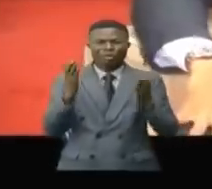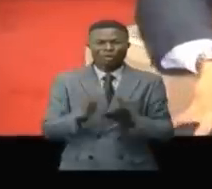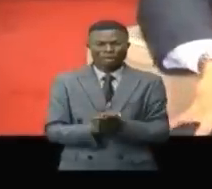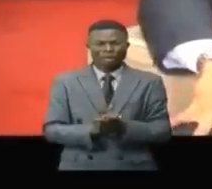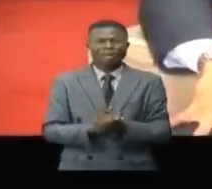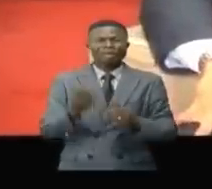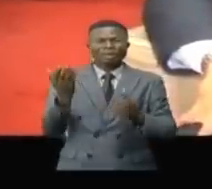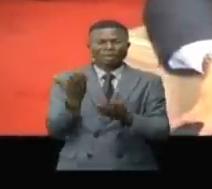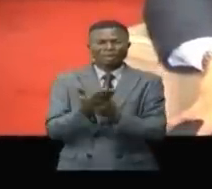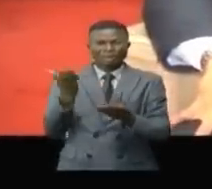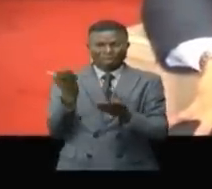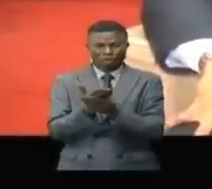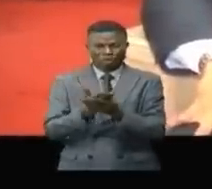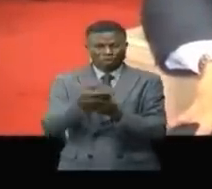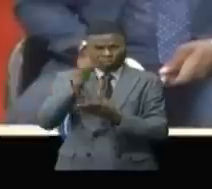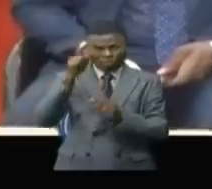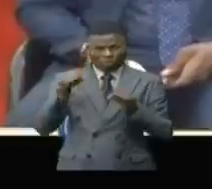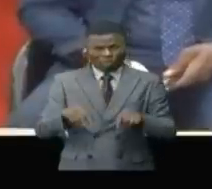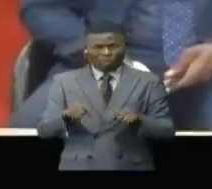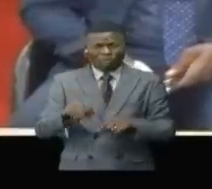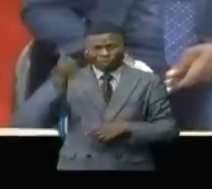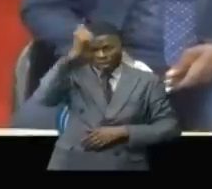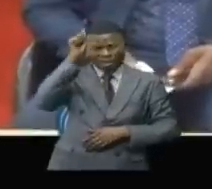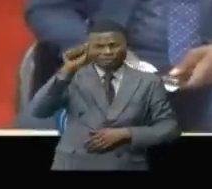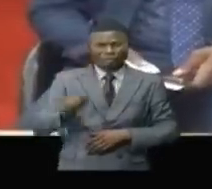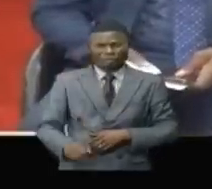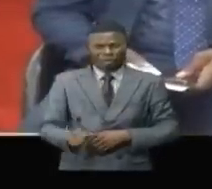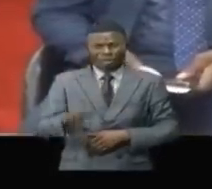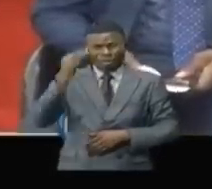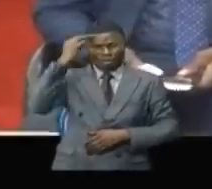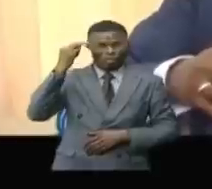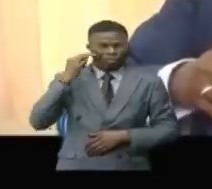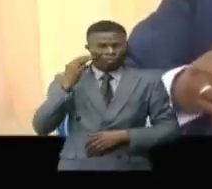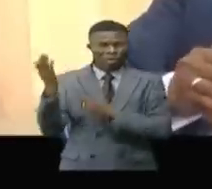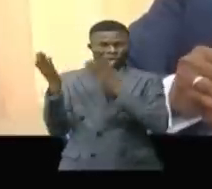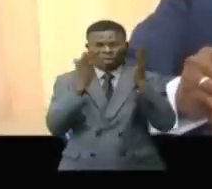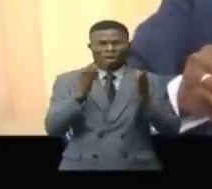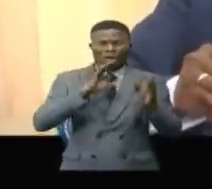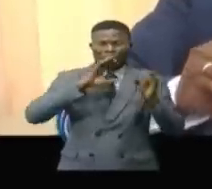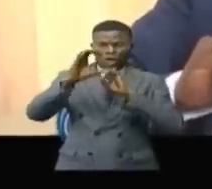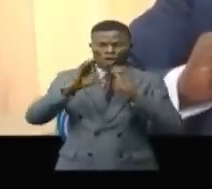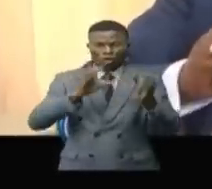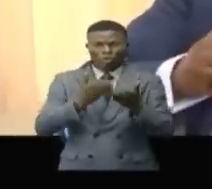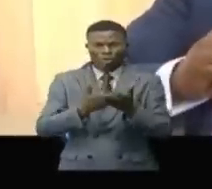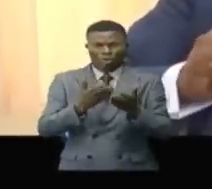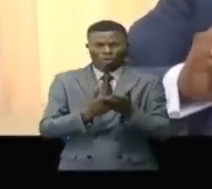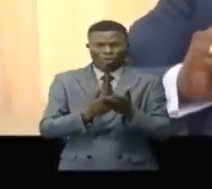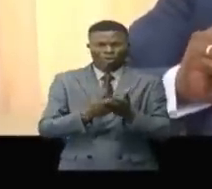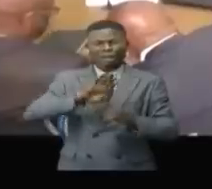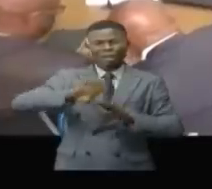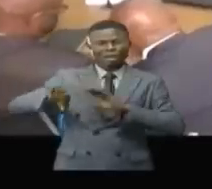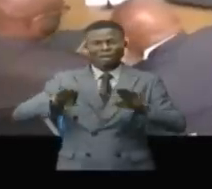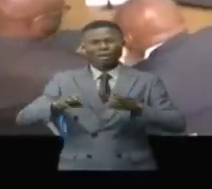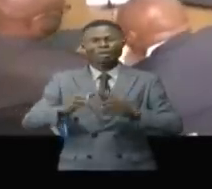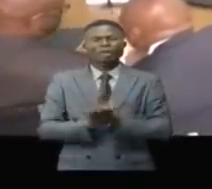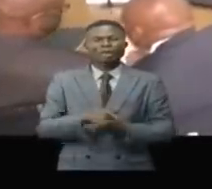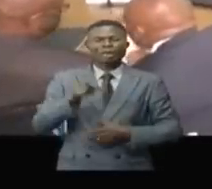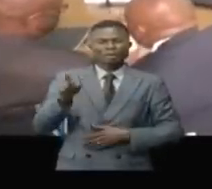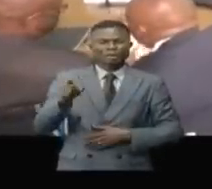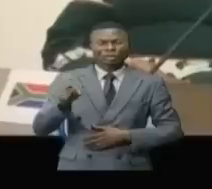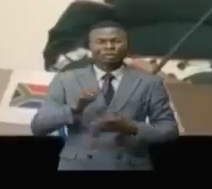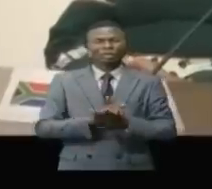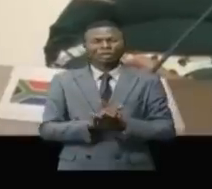des retombées du récent séjour en Afrique du Sud du ministre de Transport, Voies des Communications et Désenclavement, Chérubin Okende